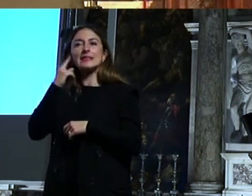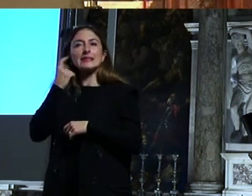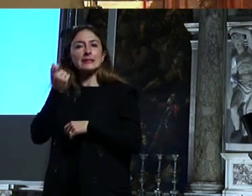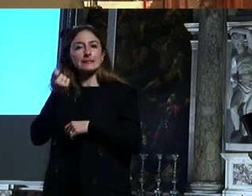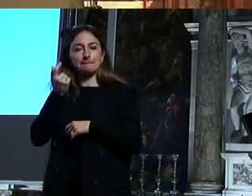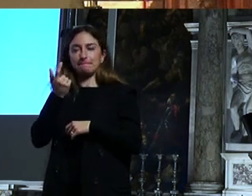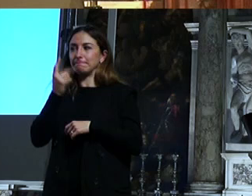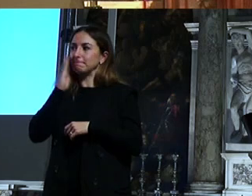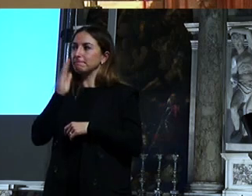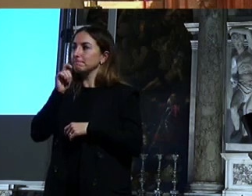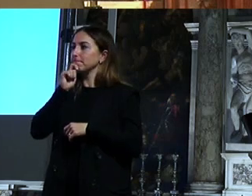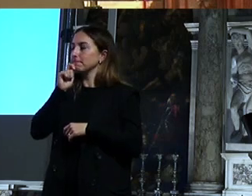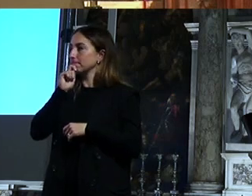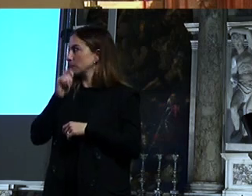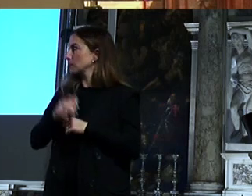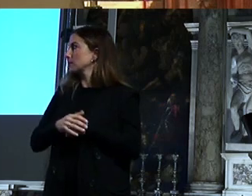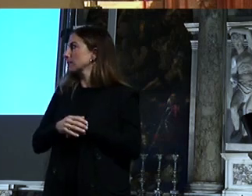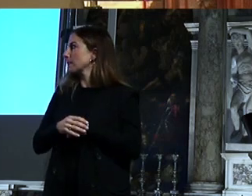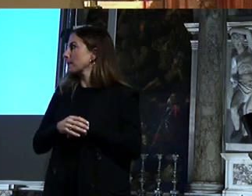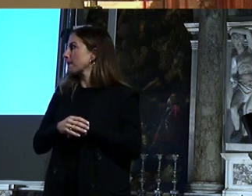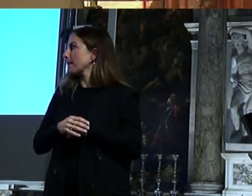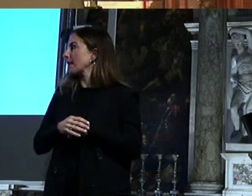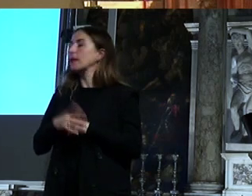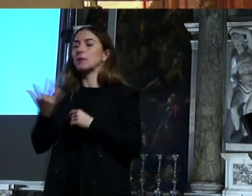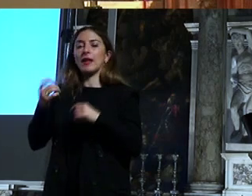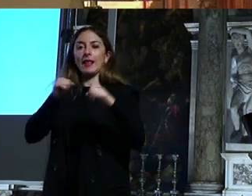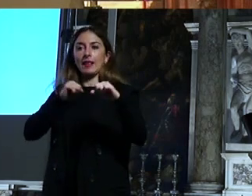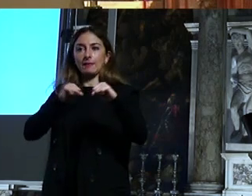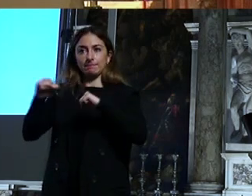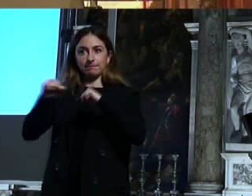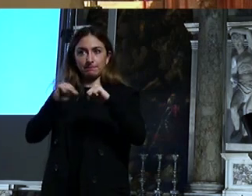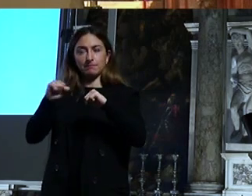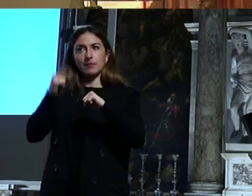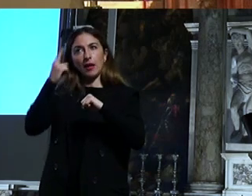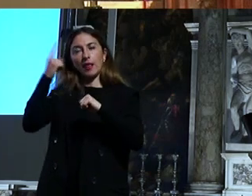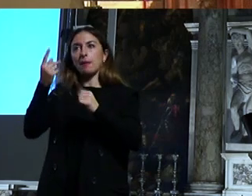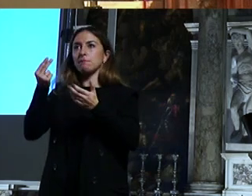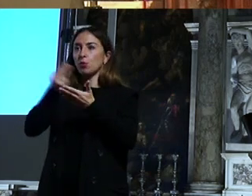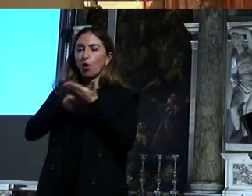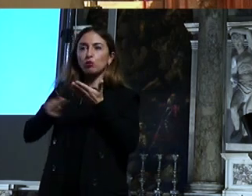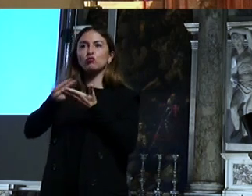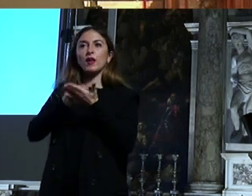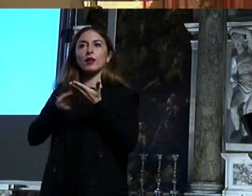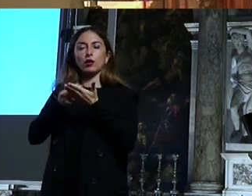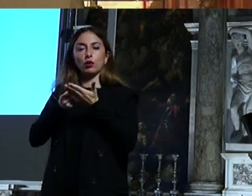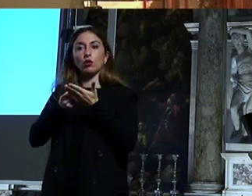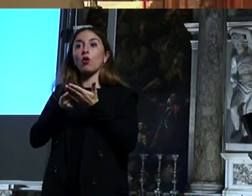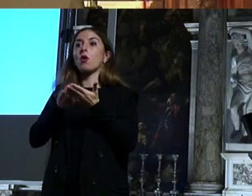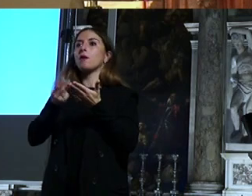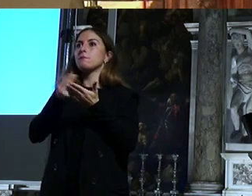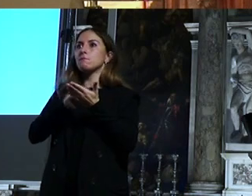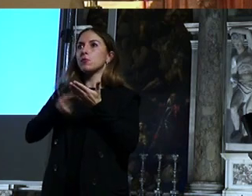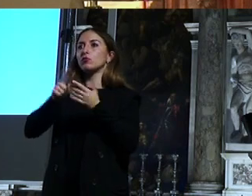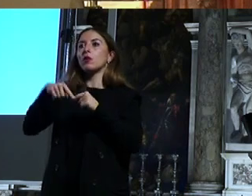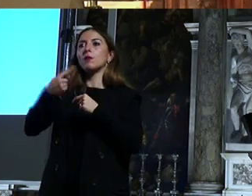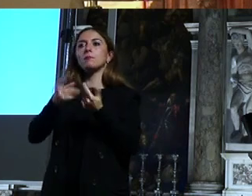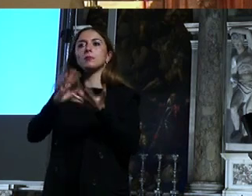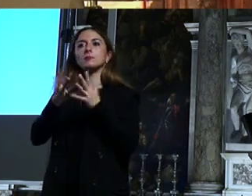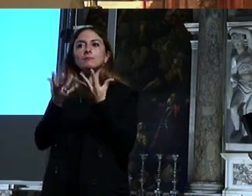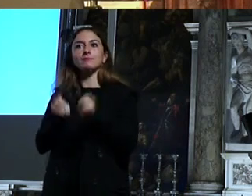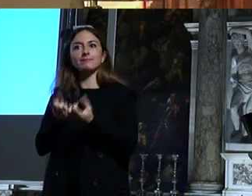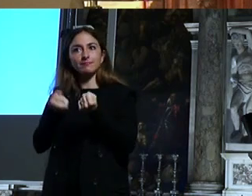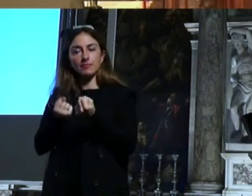predecessori rettori di Ca' Foscari, dall'idea un progetto, da un progetto un'attuazione e da